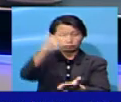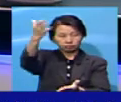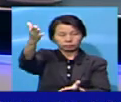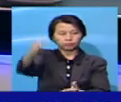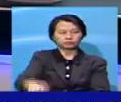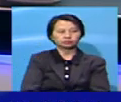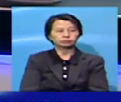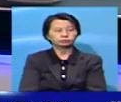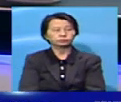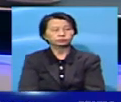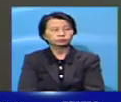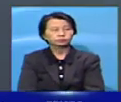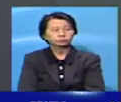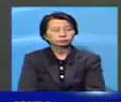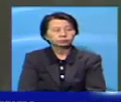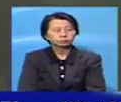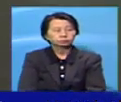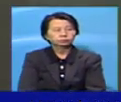Fahmi.